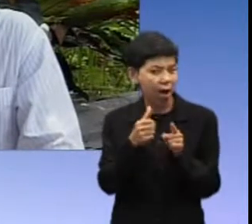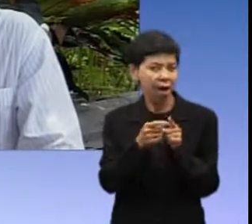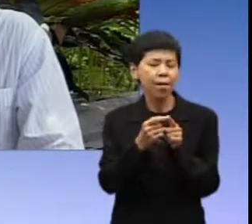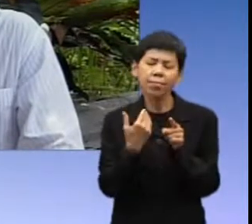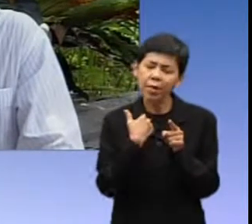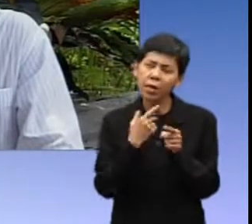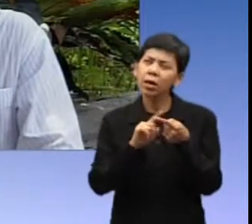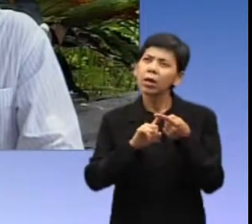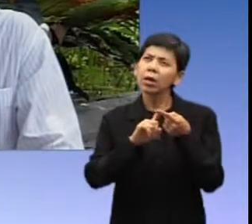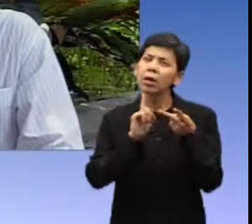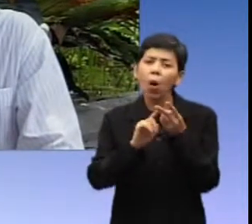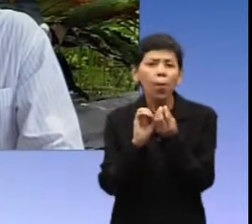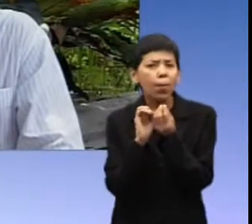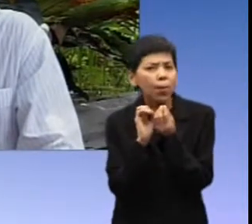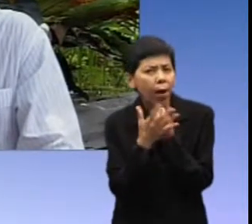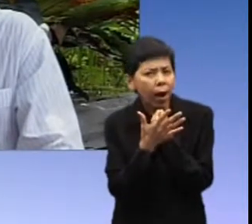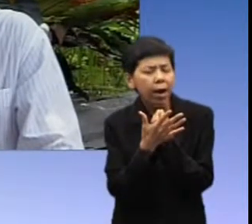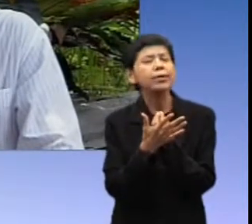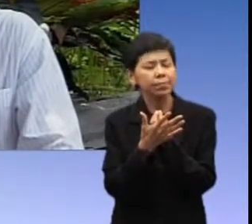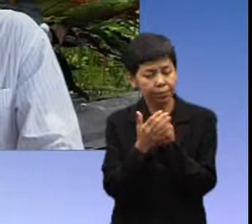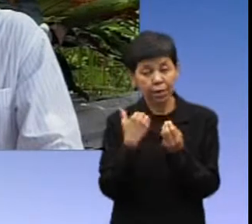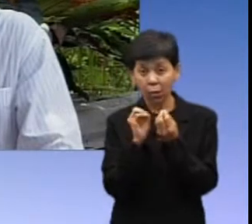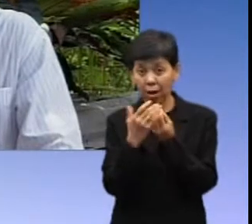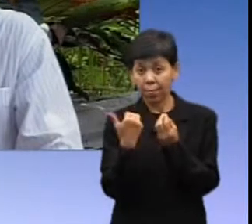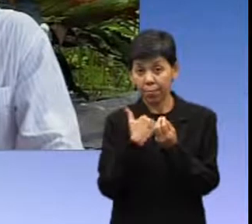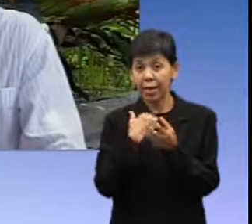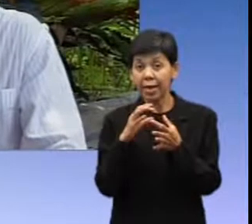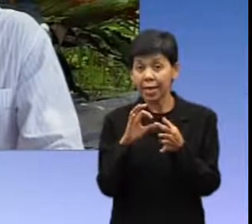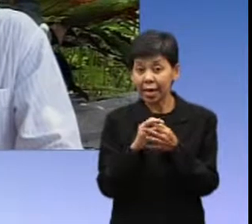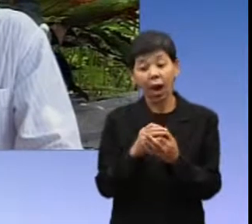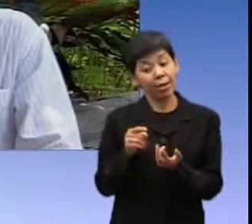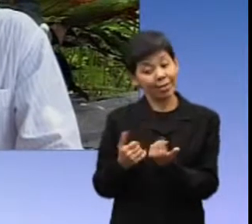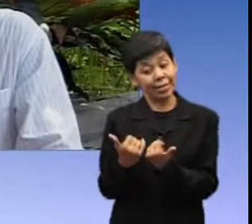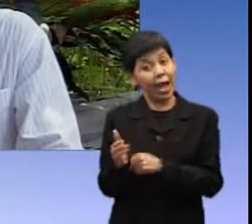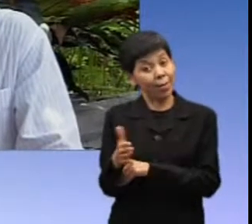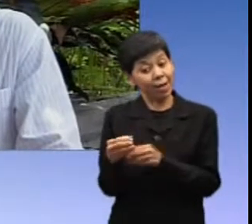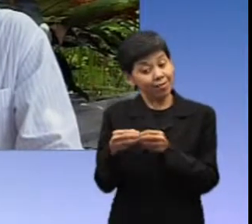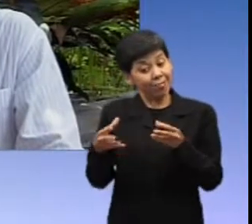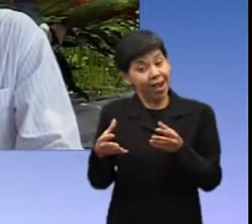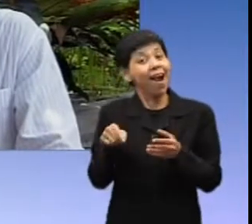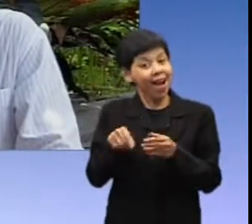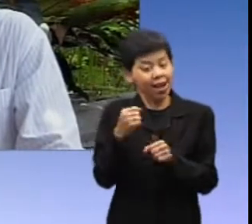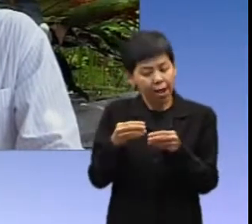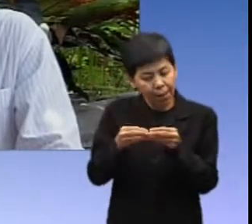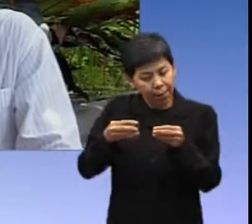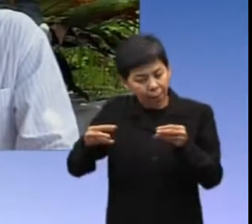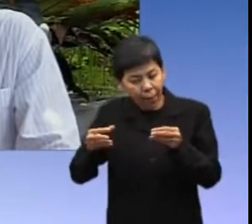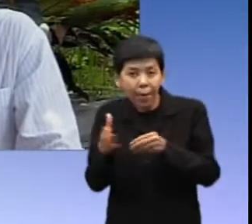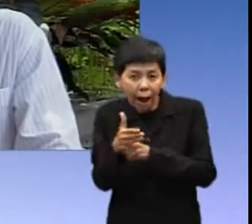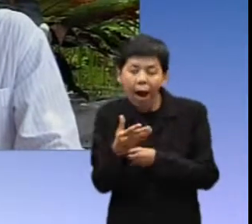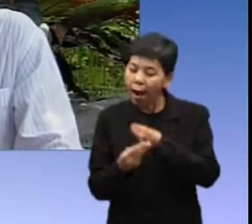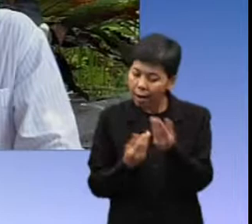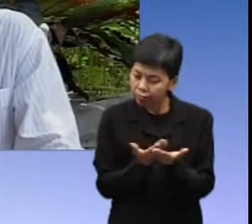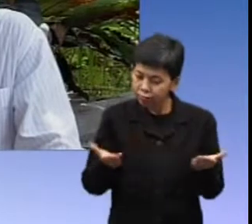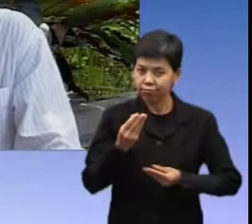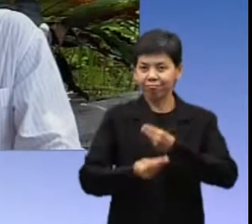านที่สุดหรือว่าผลไม้ที่เราผลิตได้อย่างเช่นไส้กรอกปลาอย่างนี้เราก็นำเข้าไปขายเพื่อเป็นศูนย์รวมสินค้